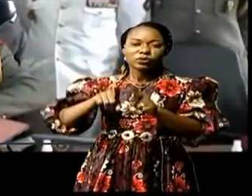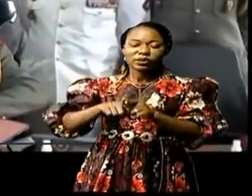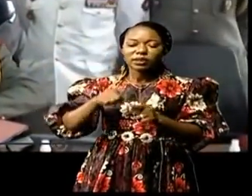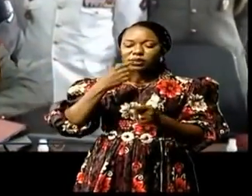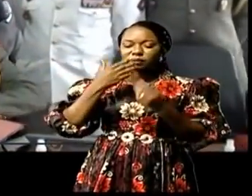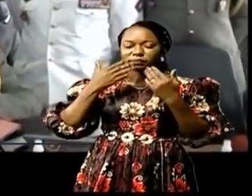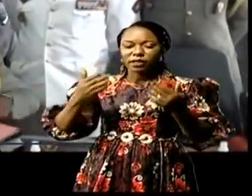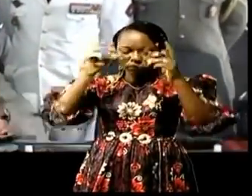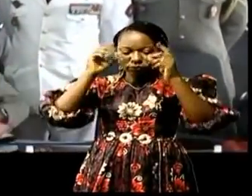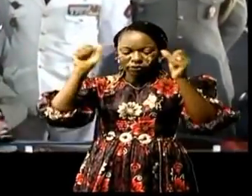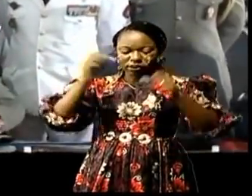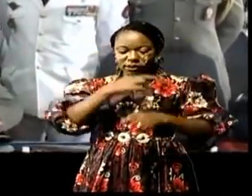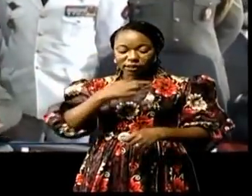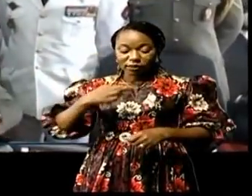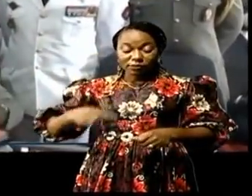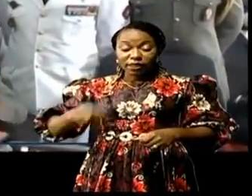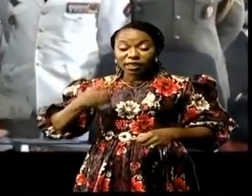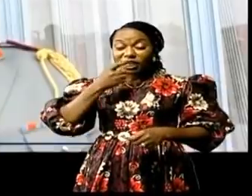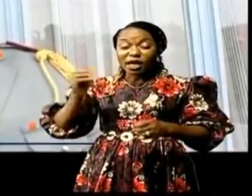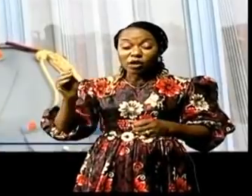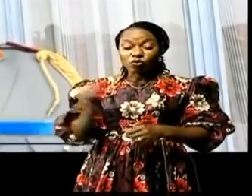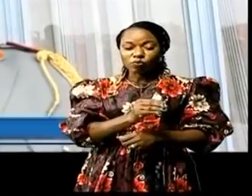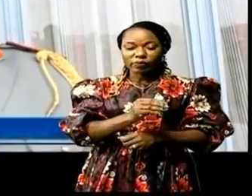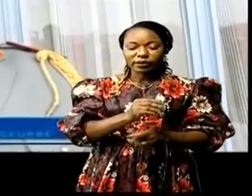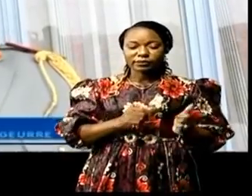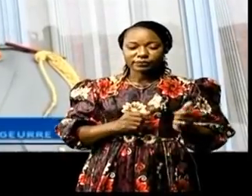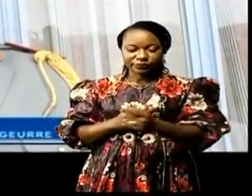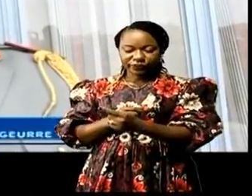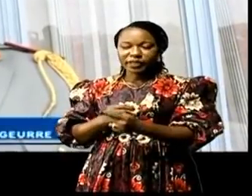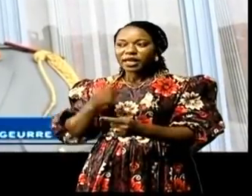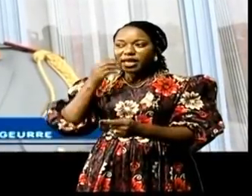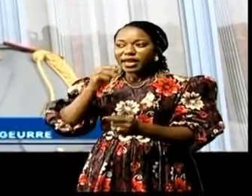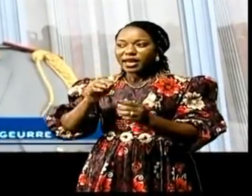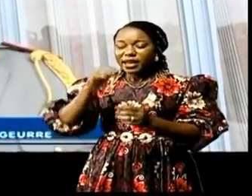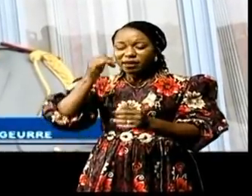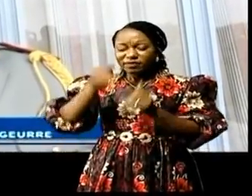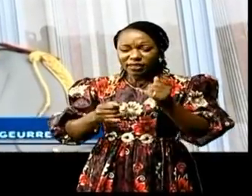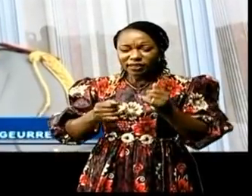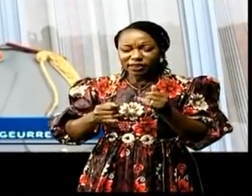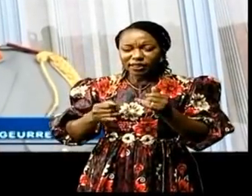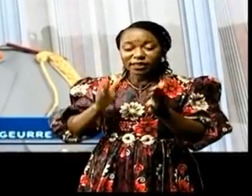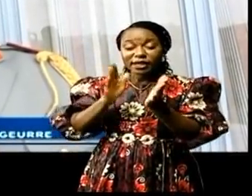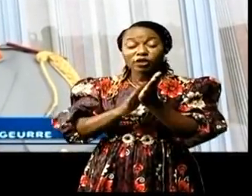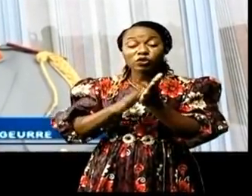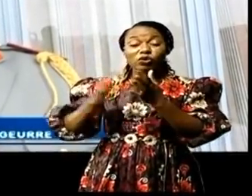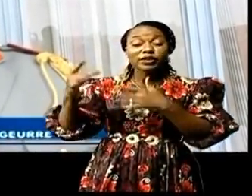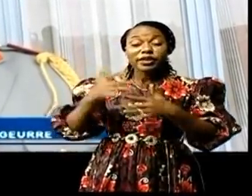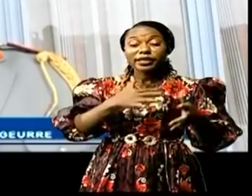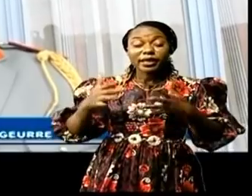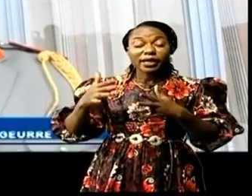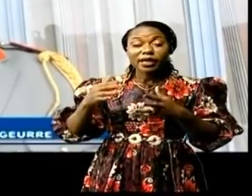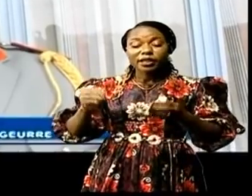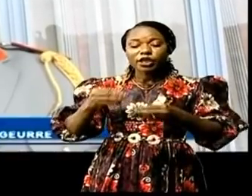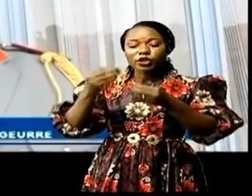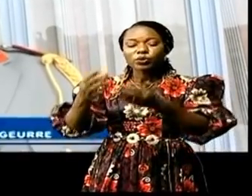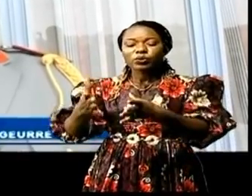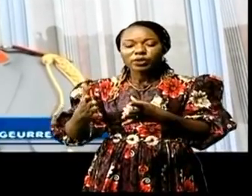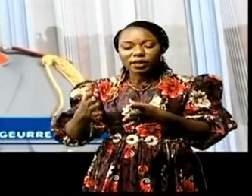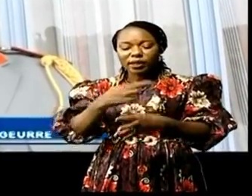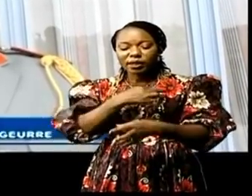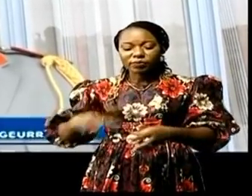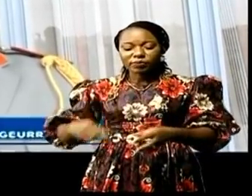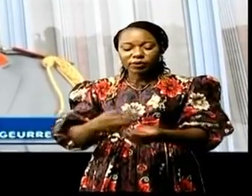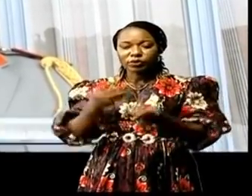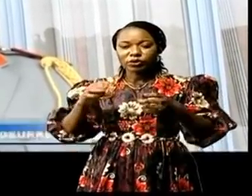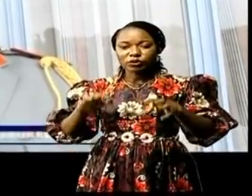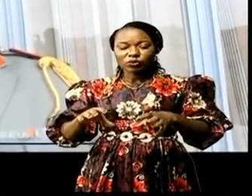de la République, chef suprême des armées. La finalité de l'école de guerre, c'est de doter la République démocratique du Congo en général et en